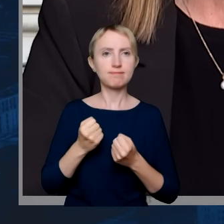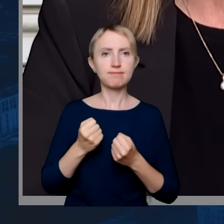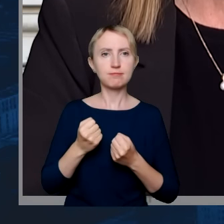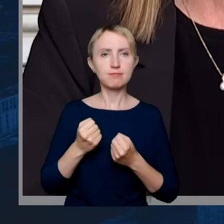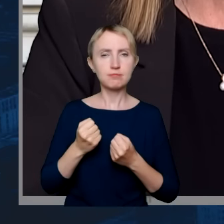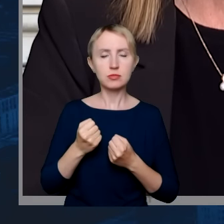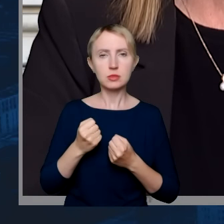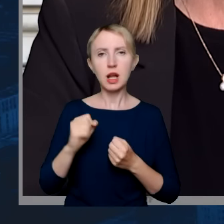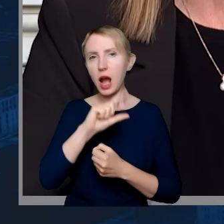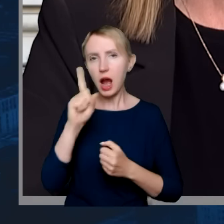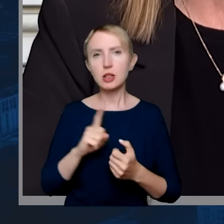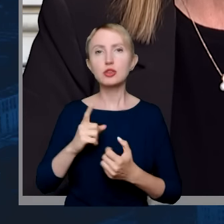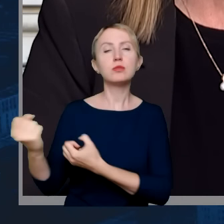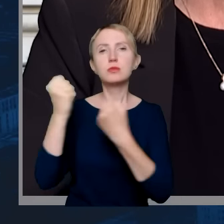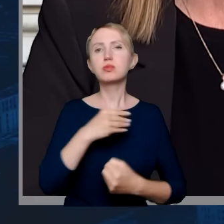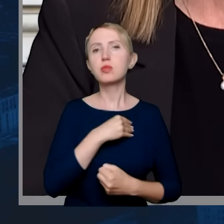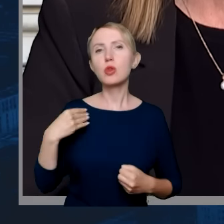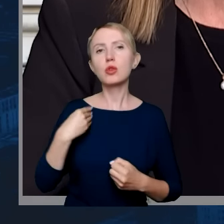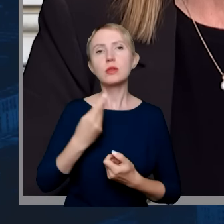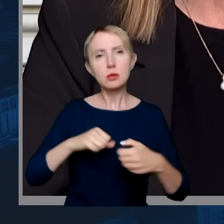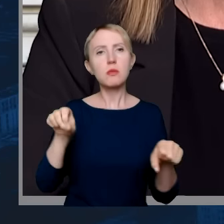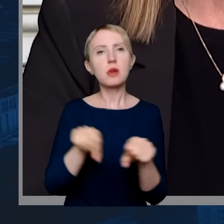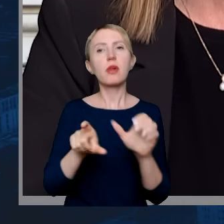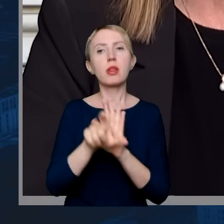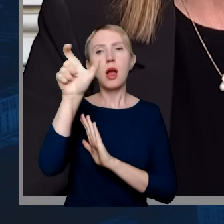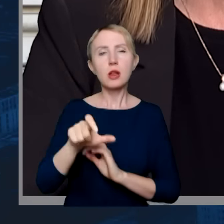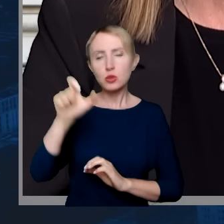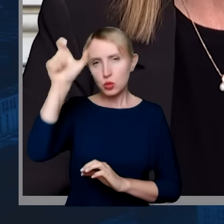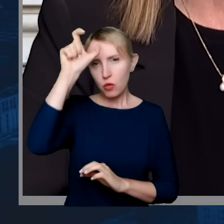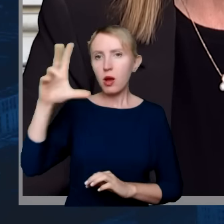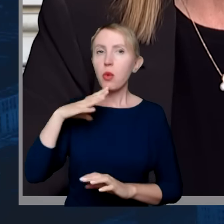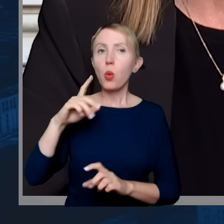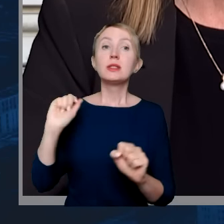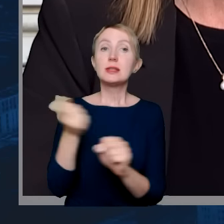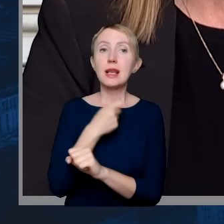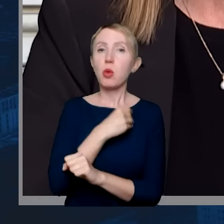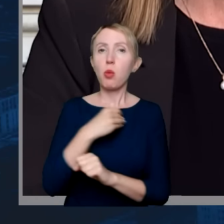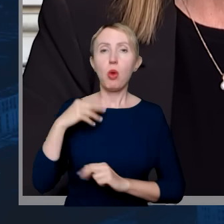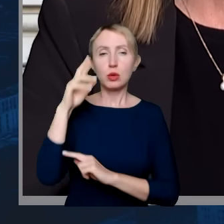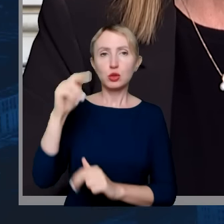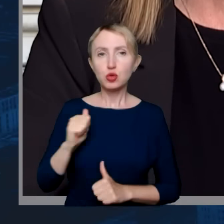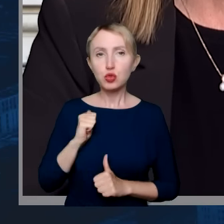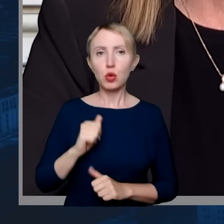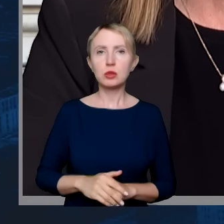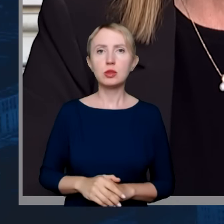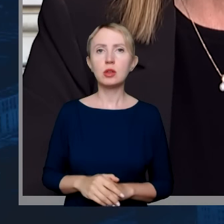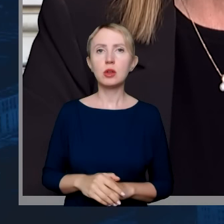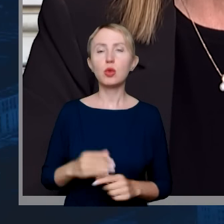do Polski i nie wymierzy sprawiedliwości człowiekowi, który zabił polskiego żołnierza, który śmiertelnie ranił go